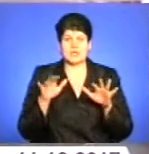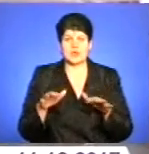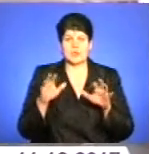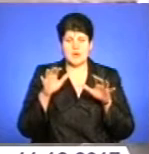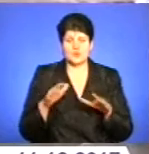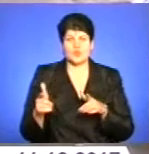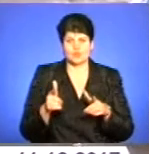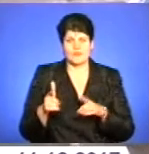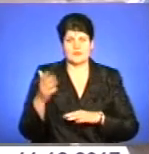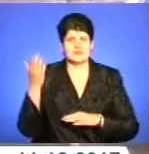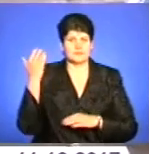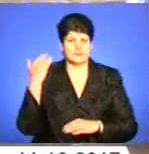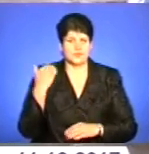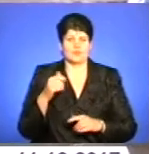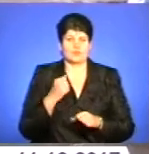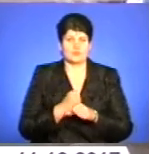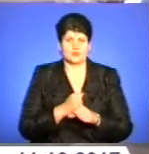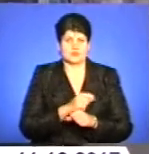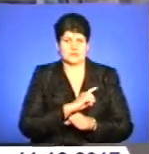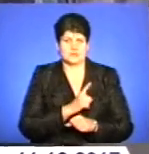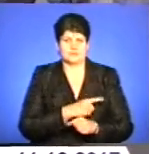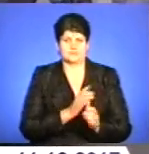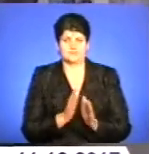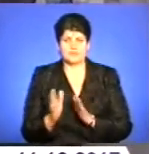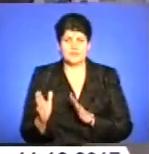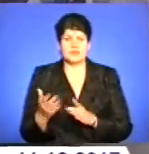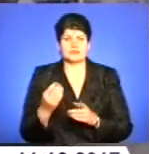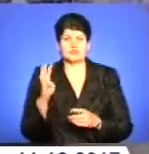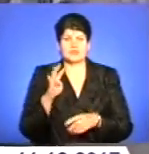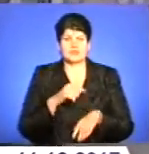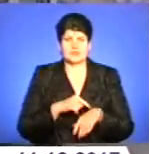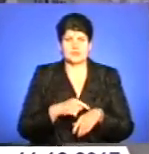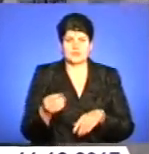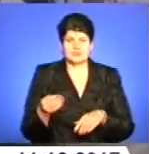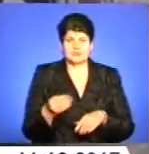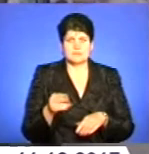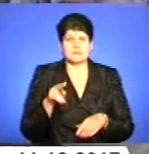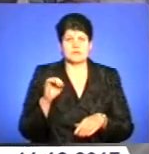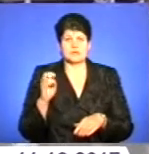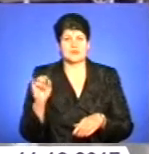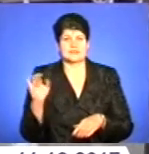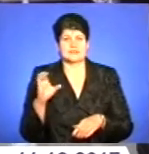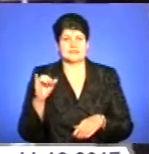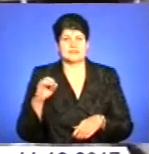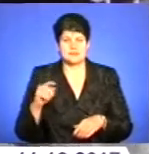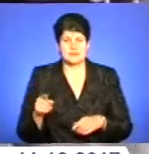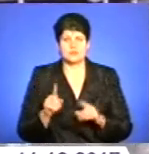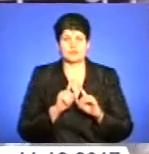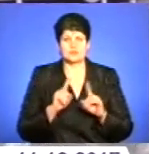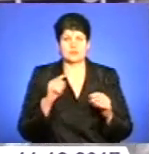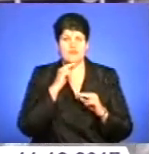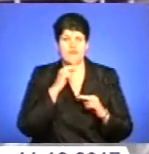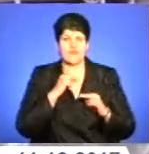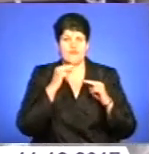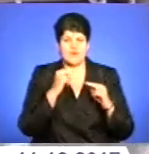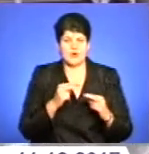готувалися заздалегідь, тому працюють у посиленому режимі. За 4 години до снігу посипали дороги піском та сіллю. Кажуть, особливу увагу